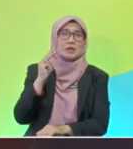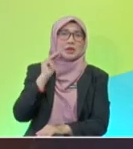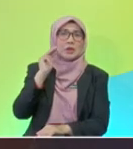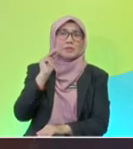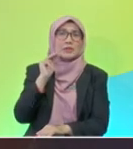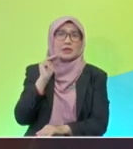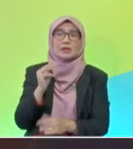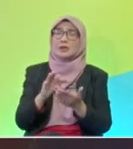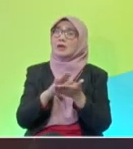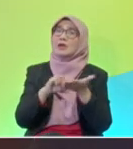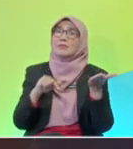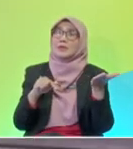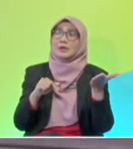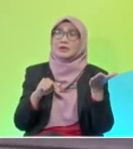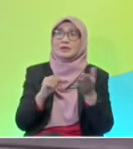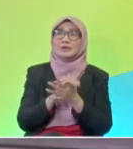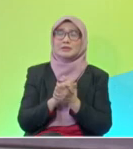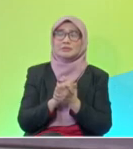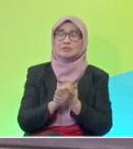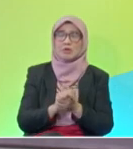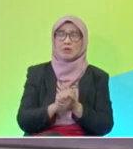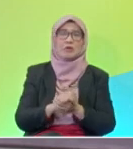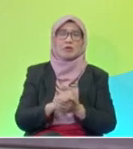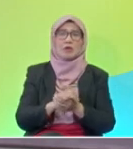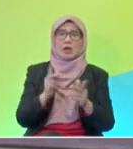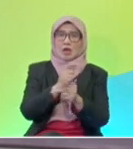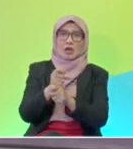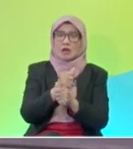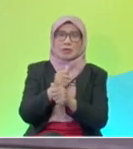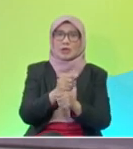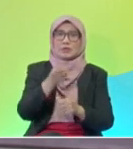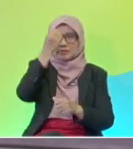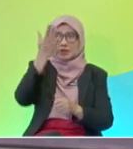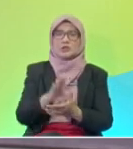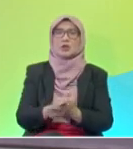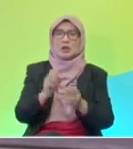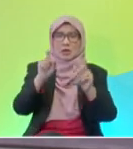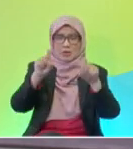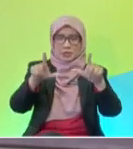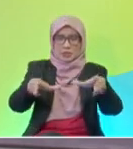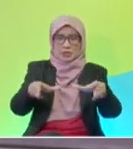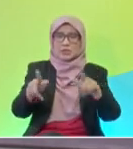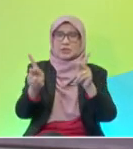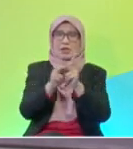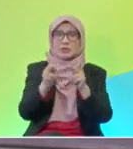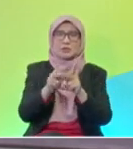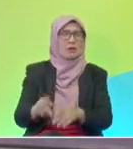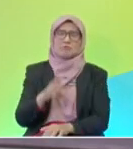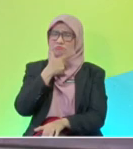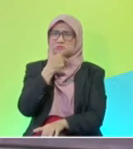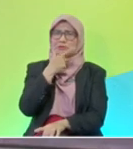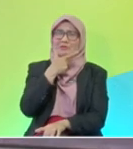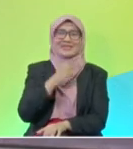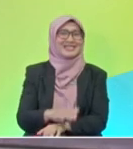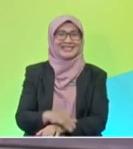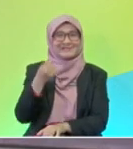H kalau saya ya pengawas suruh letak kasut Saya nak saya tak nak saya tak nak saya tak nakah Mir ni tak Adah Jangan macam